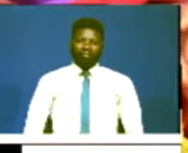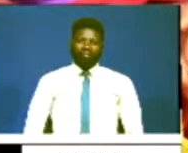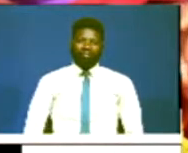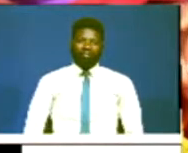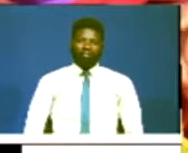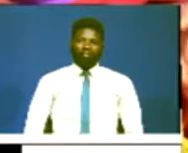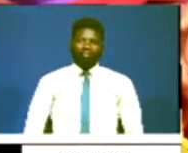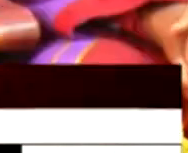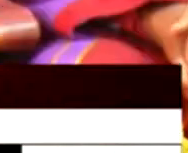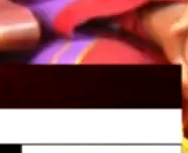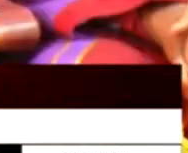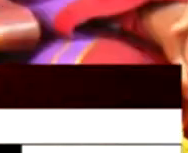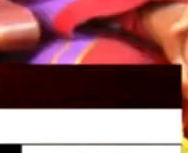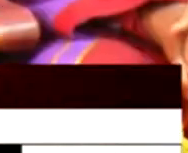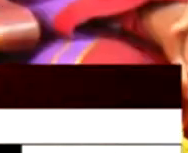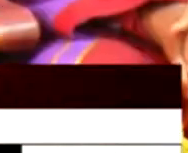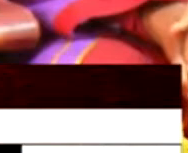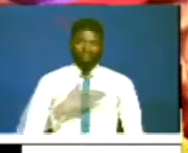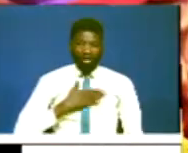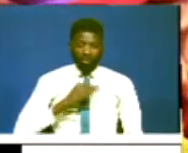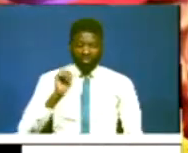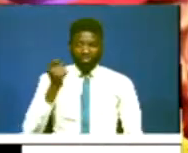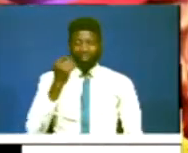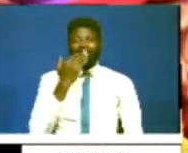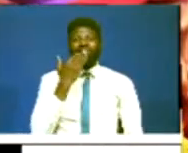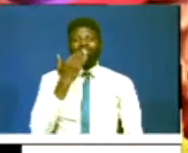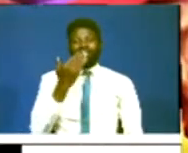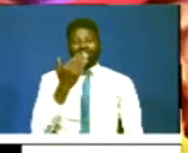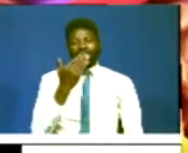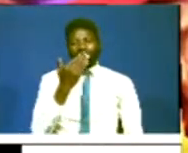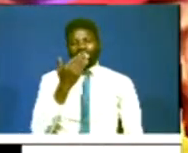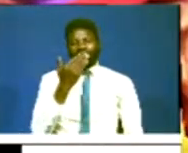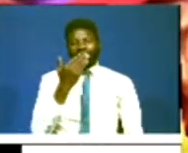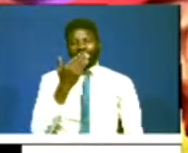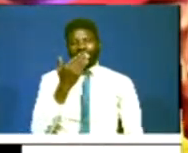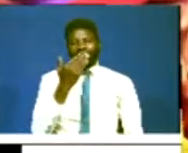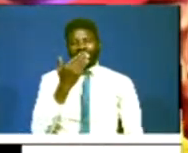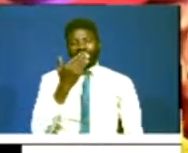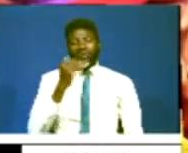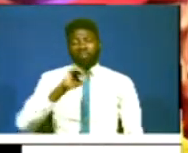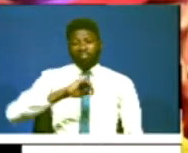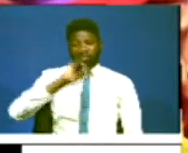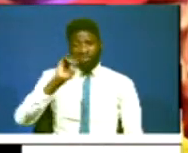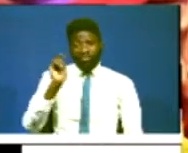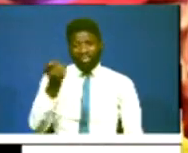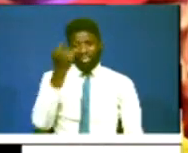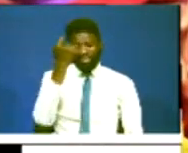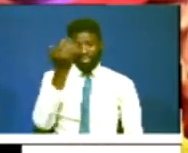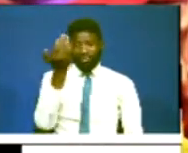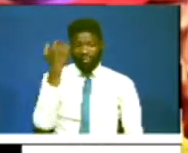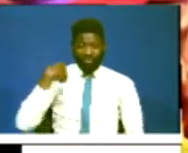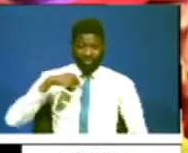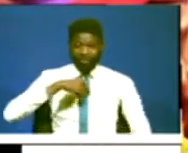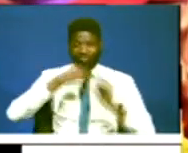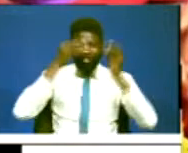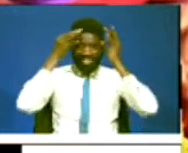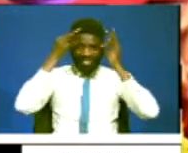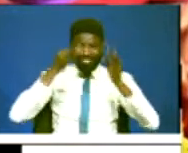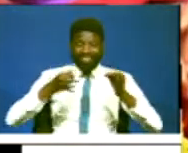Na rais wetu tunakushukuru hapa katika Mount Kenya. We made a conscious decision to support